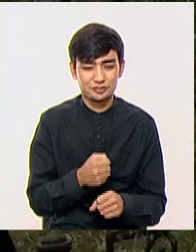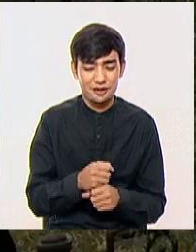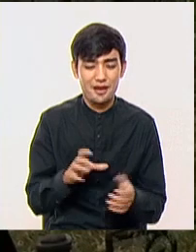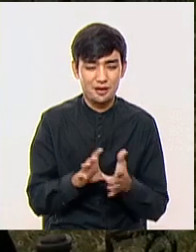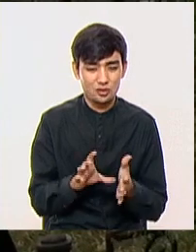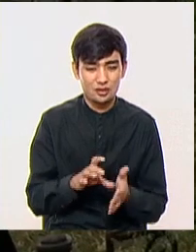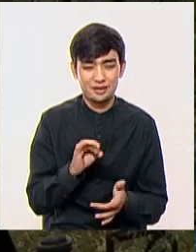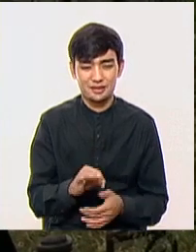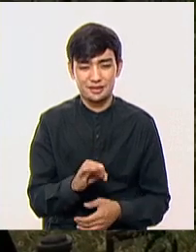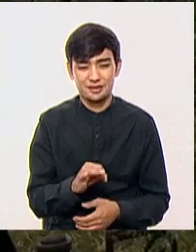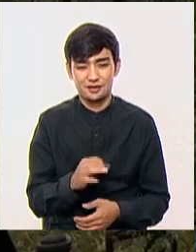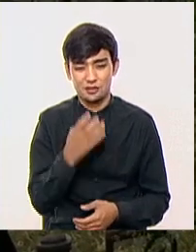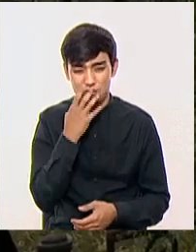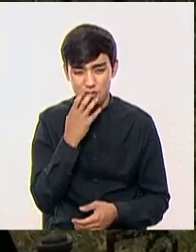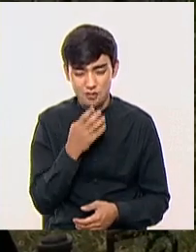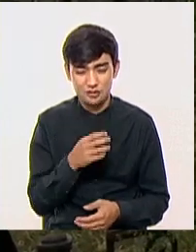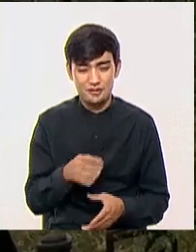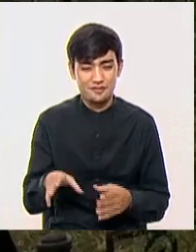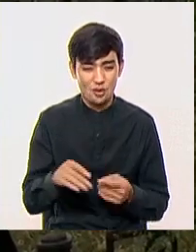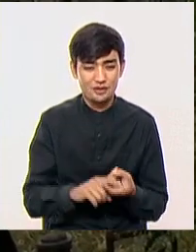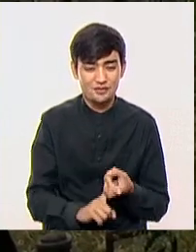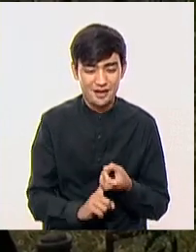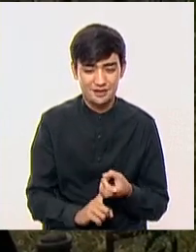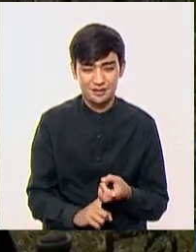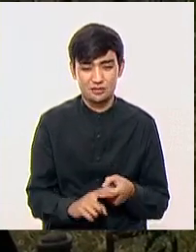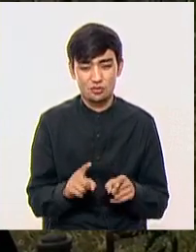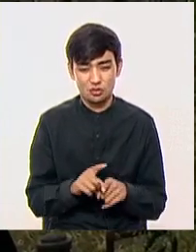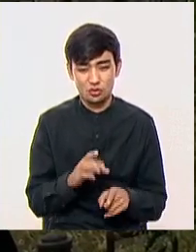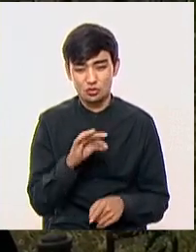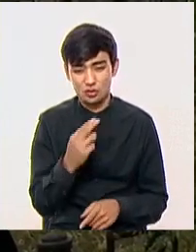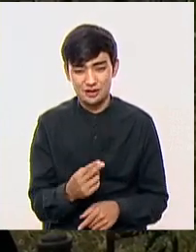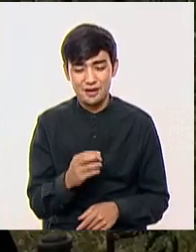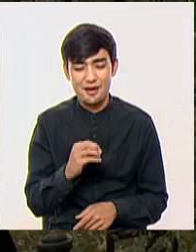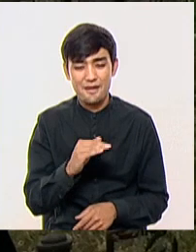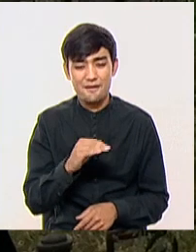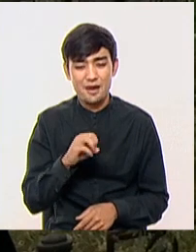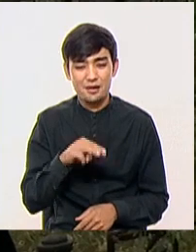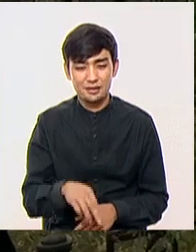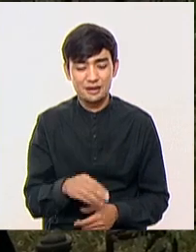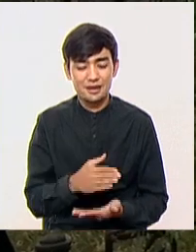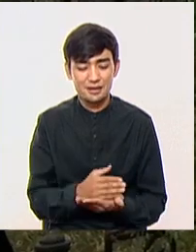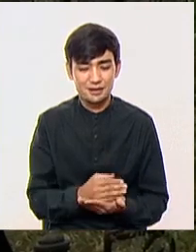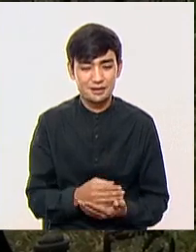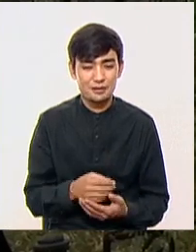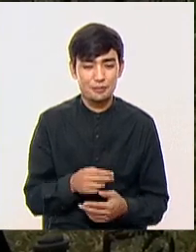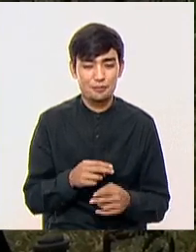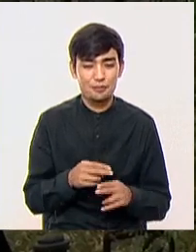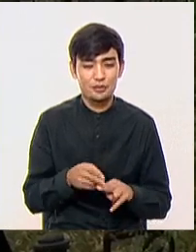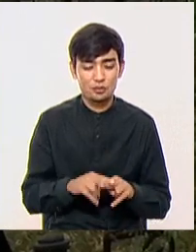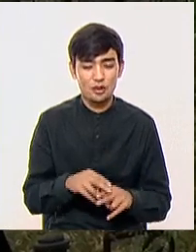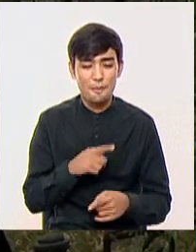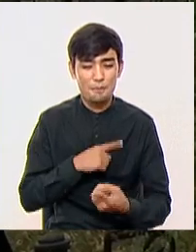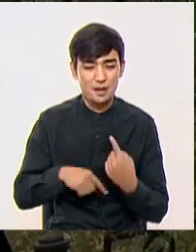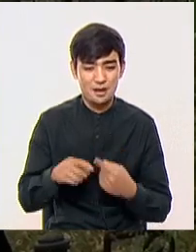электричество, электроэнергию, тепло. То есть это таким образом имеет еще и социальный эффект, поскольку мы сейчас можем столкнуться